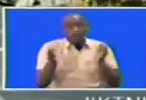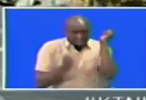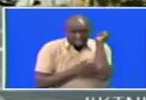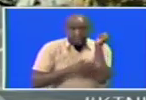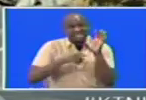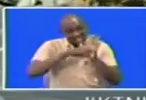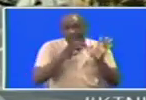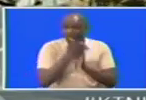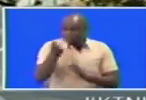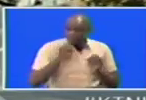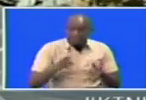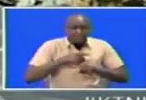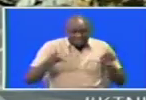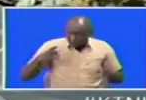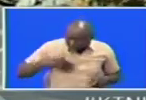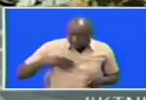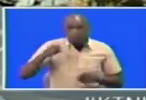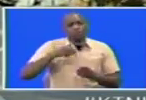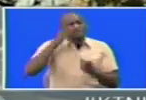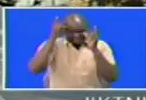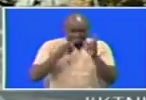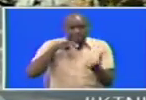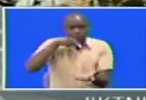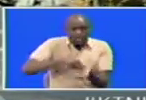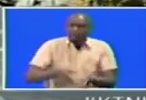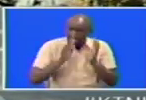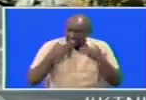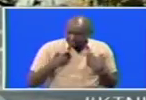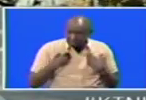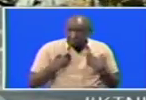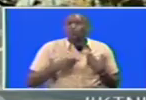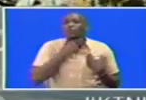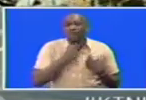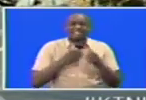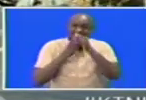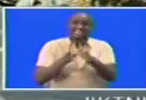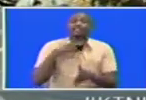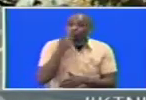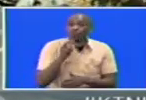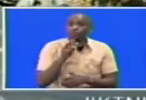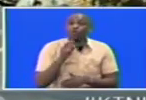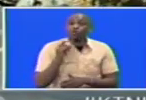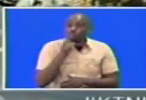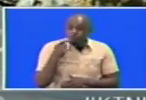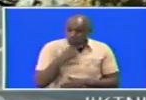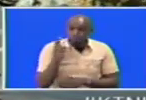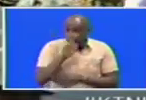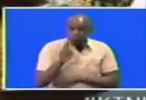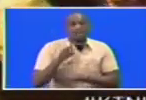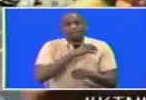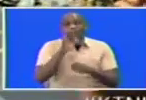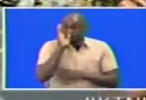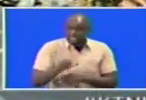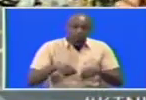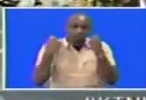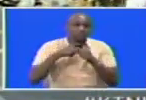na watu wasio wenye msimamo. Tuna ubaya na viongozi ambao wanatumia vibaya mamlaka